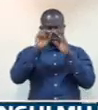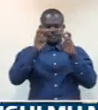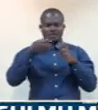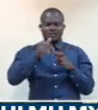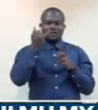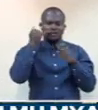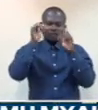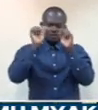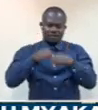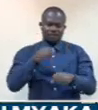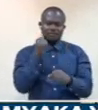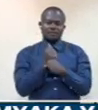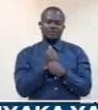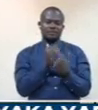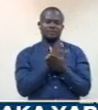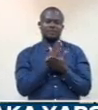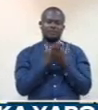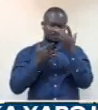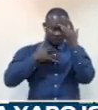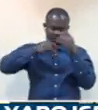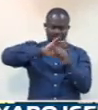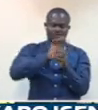babashije kubikora rwose corona